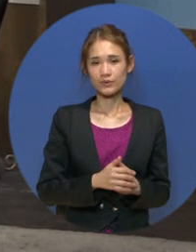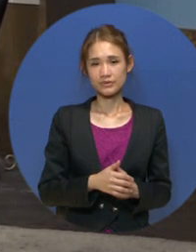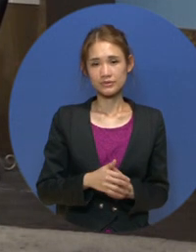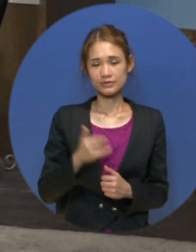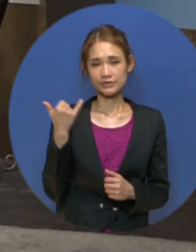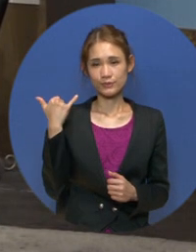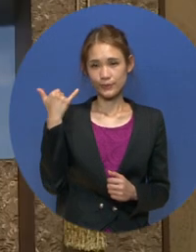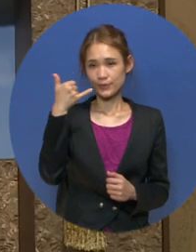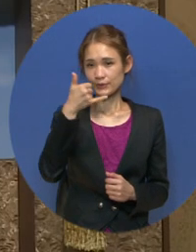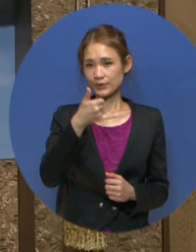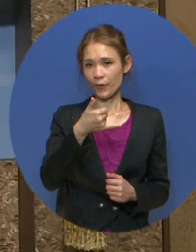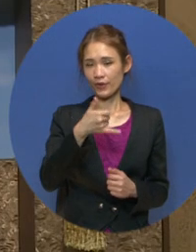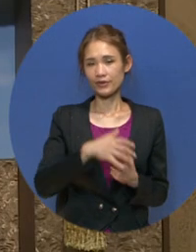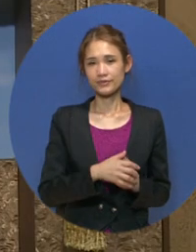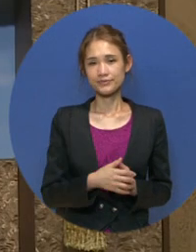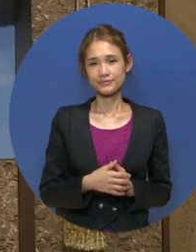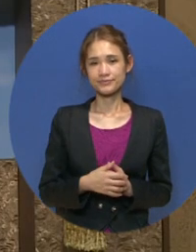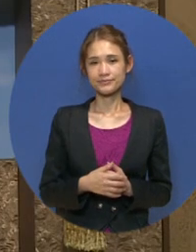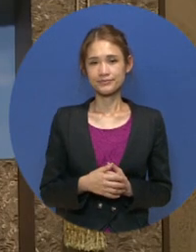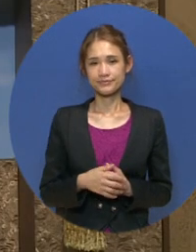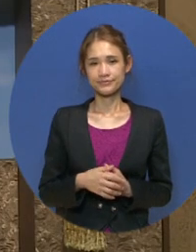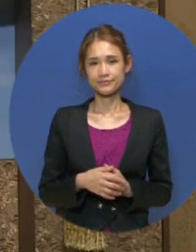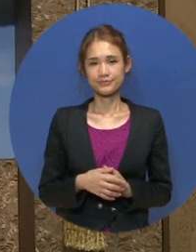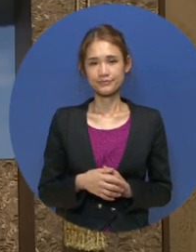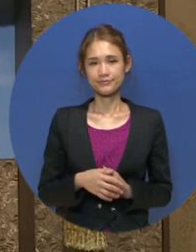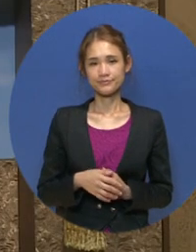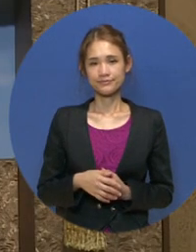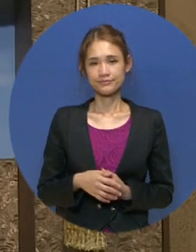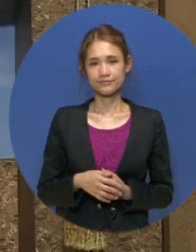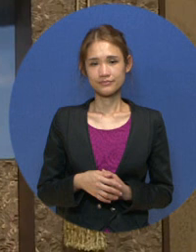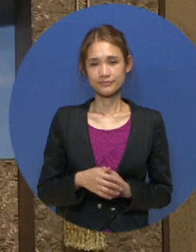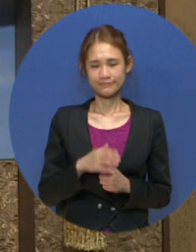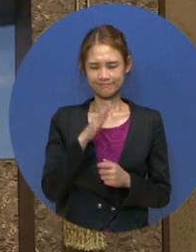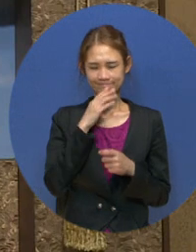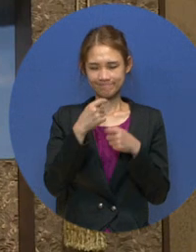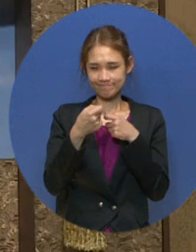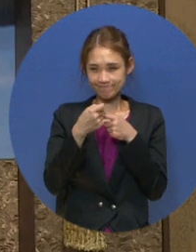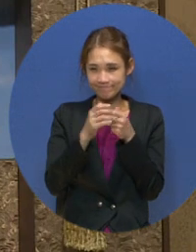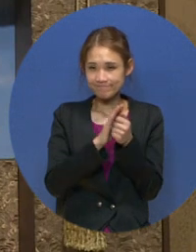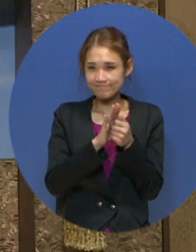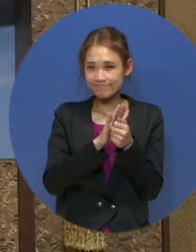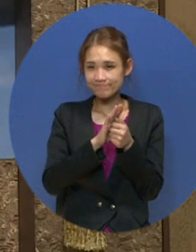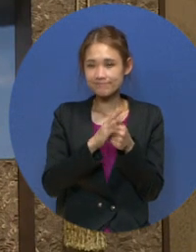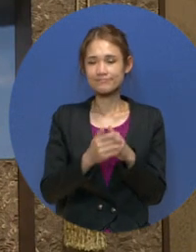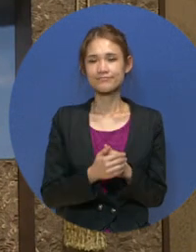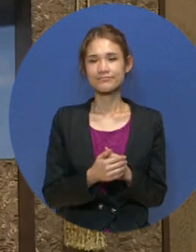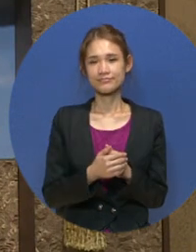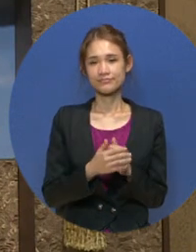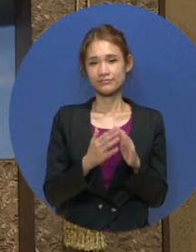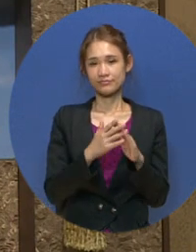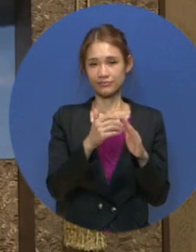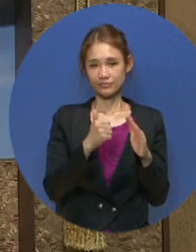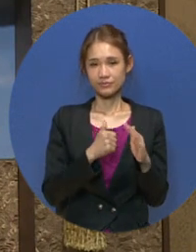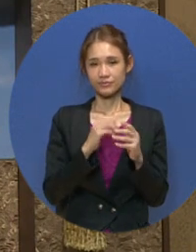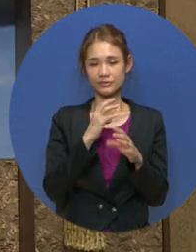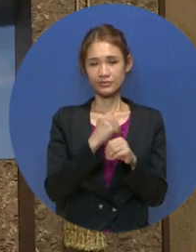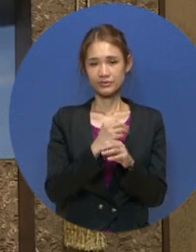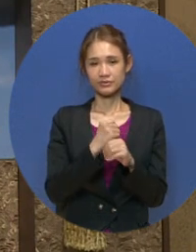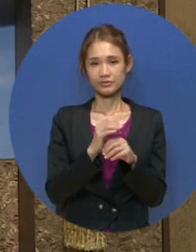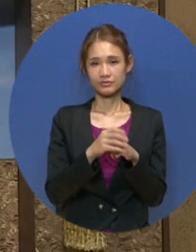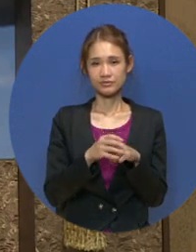1877-4245번. 4245번. 네, 전화 주시면 네. 저희가 친절하게. 예, 방문 일정과 네.